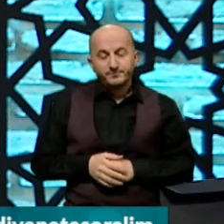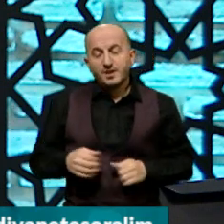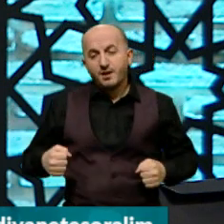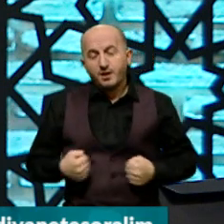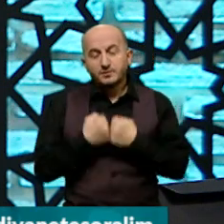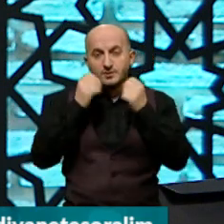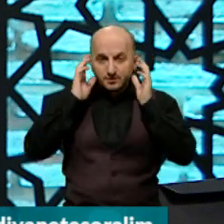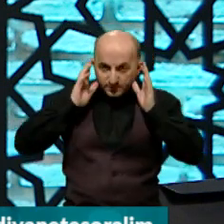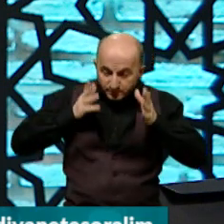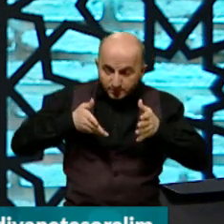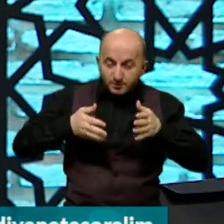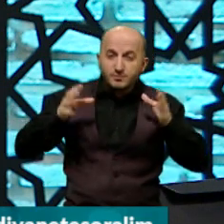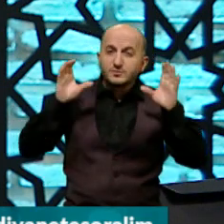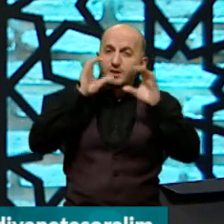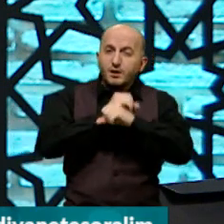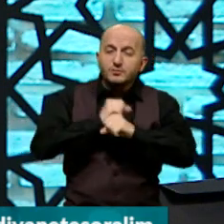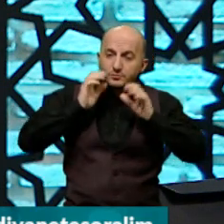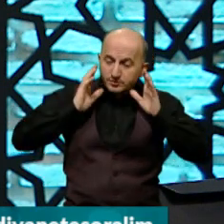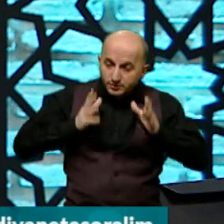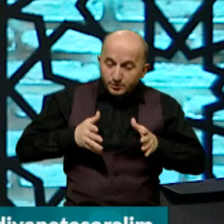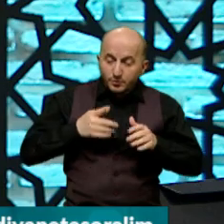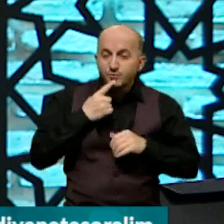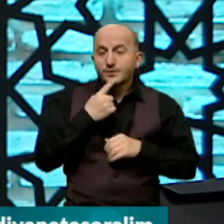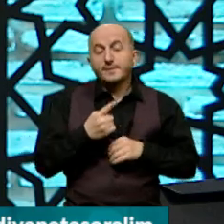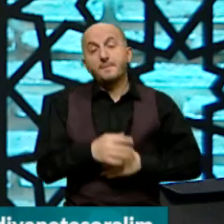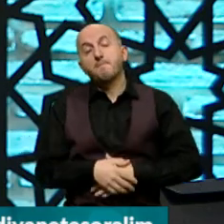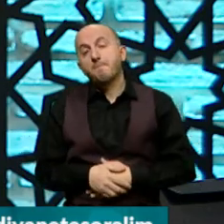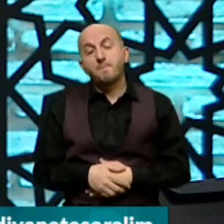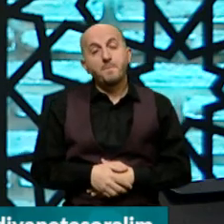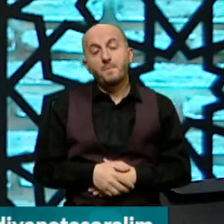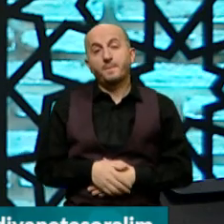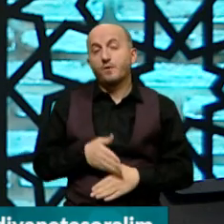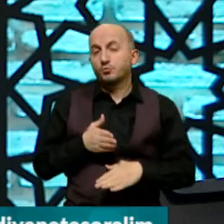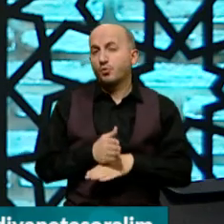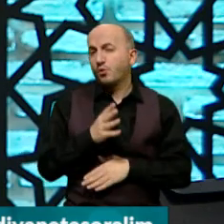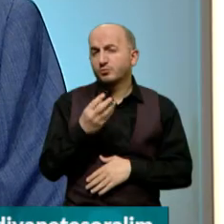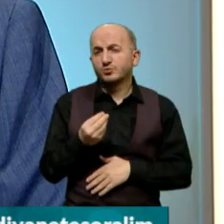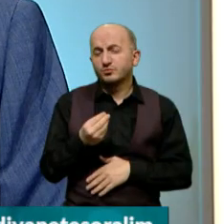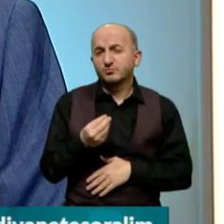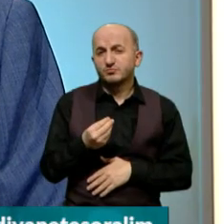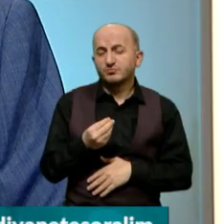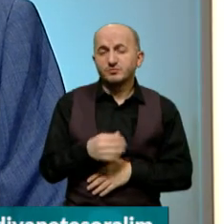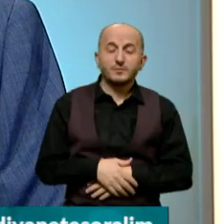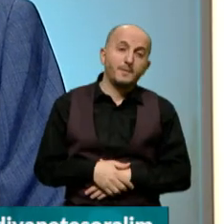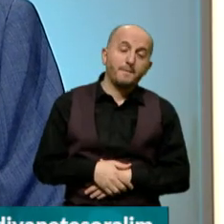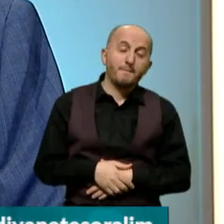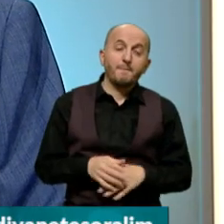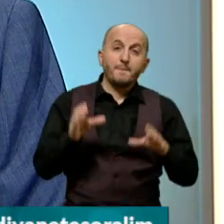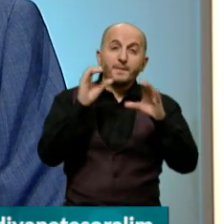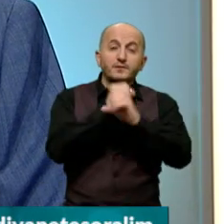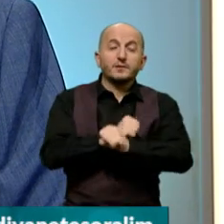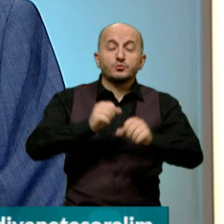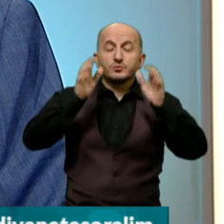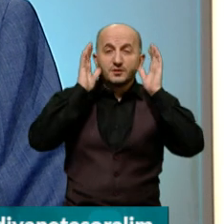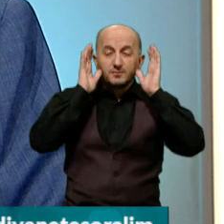namazı kılıyorum, sonra da teheccüd kılıyorum dedi izleyicimiz. Uygulama doğru mudur? Teheccüdü istersen bir izah edelim. Buyur. Malum